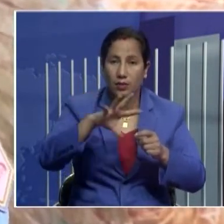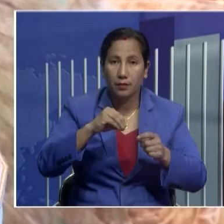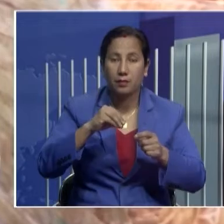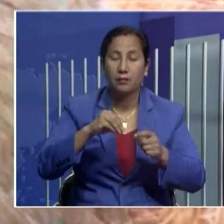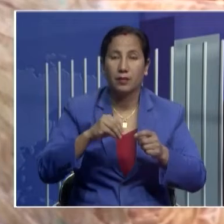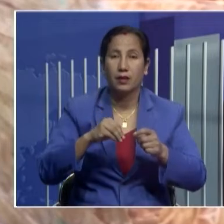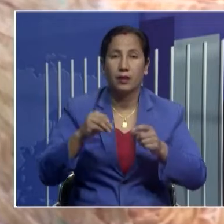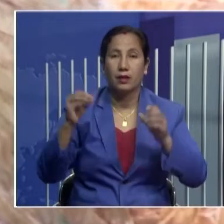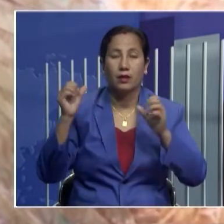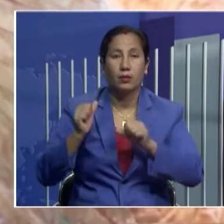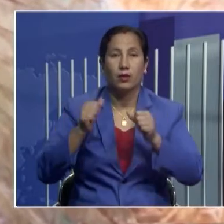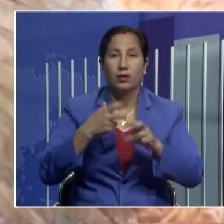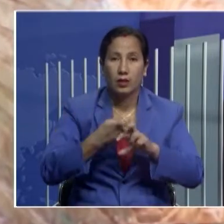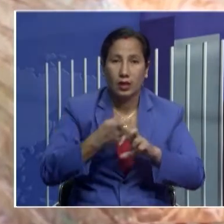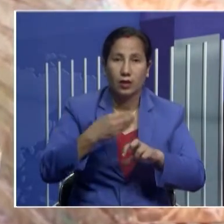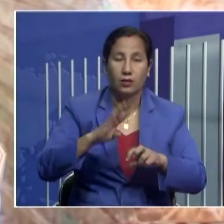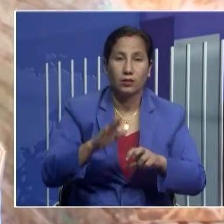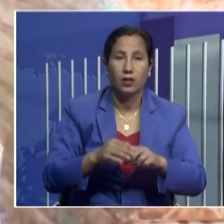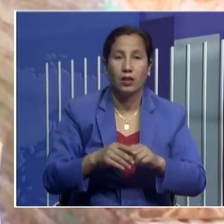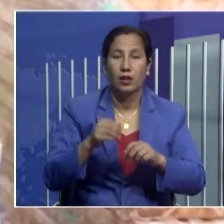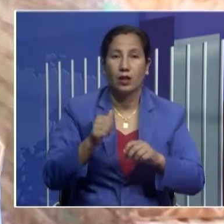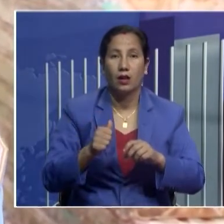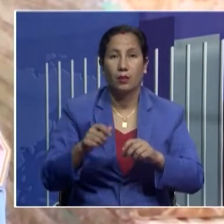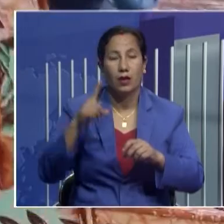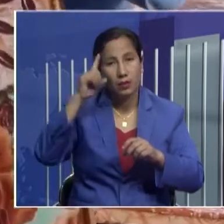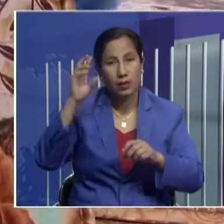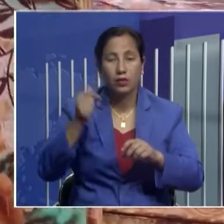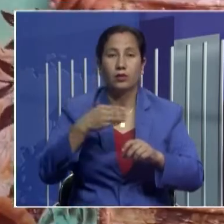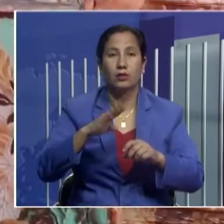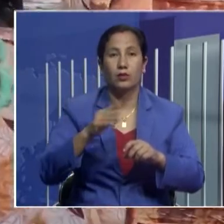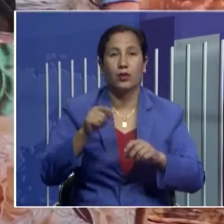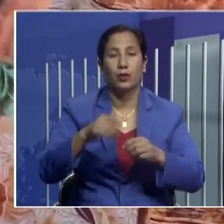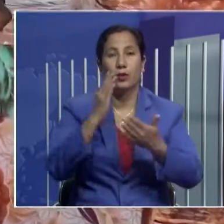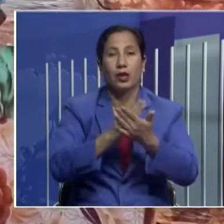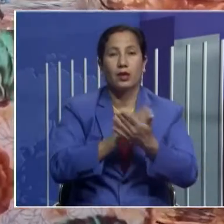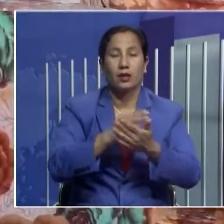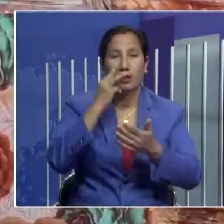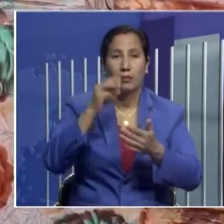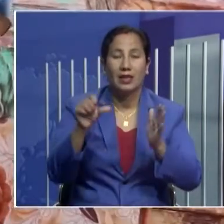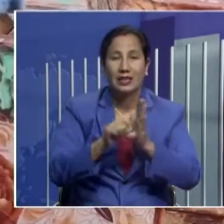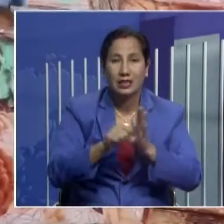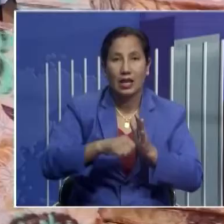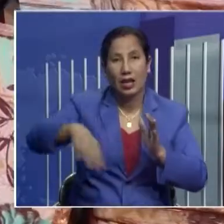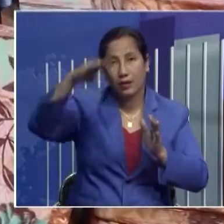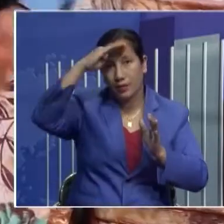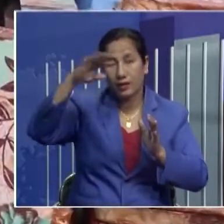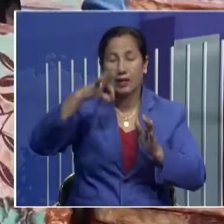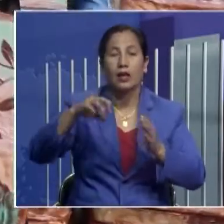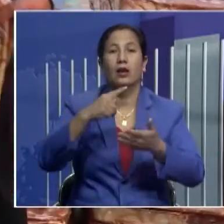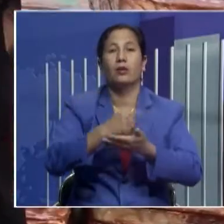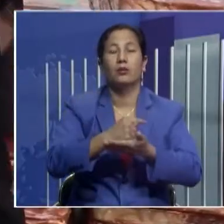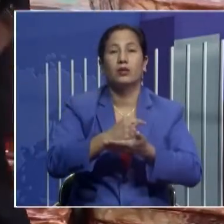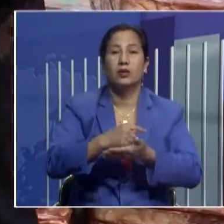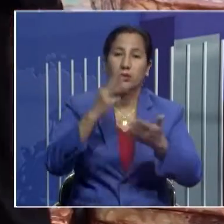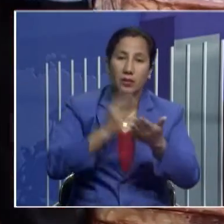लिएर आए हुन्छ। अब यहाँ बेडमा लगाउँदाखेरि हामीलाई नि सजिलो हुने भयो। यो कार्यक्रम हाल जिल्ला प्रहरी कार्यालय कपिलवस्तुमा मात्र